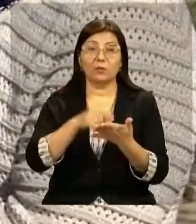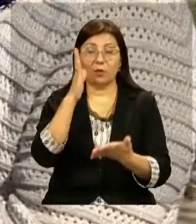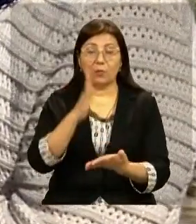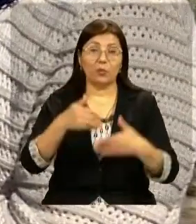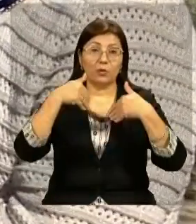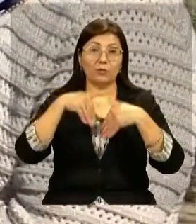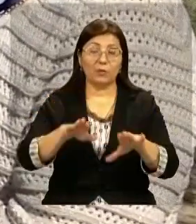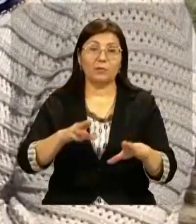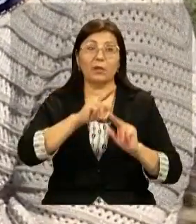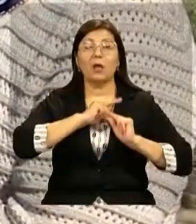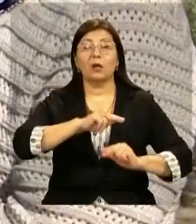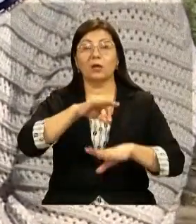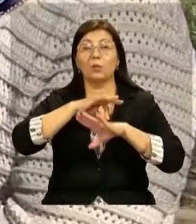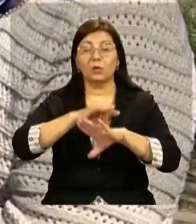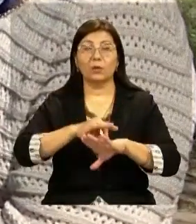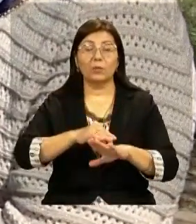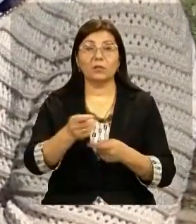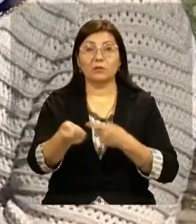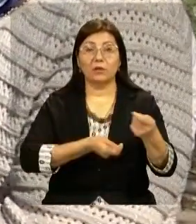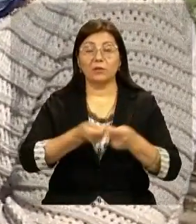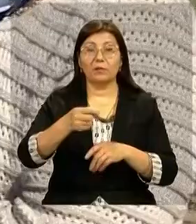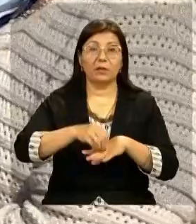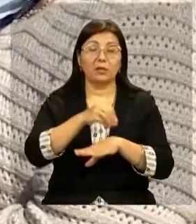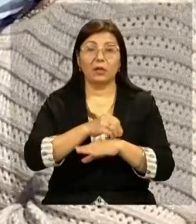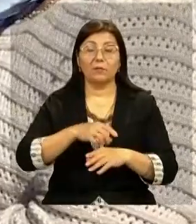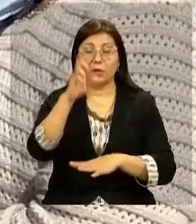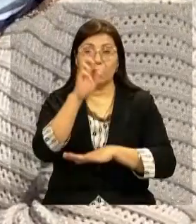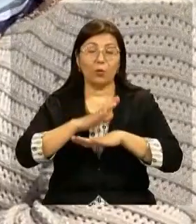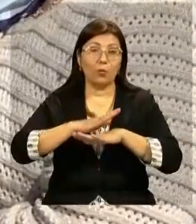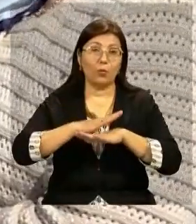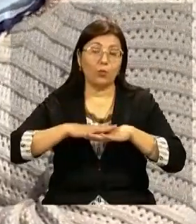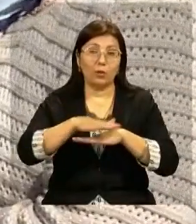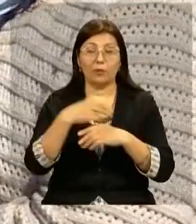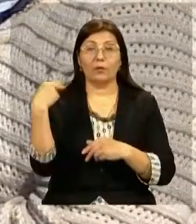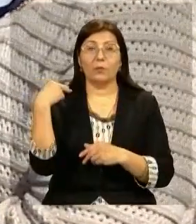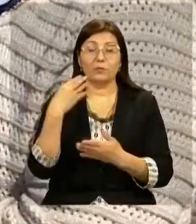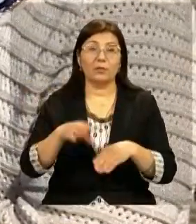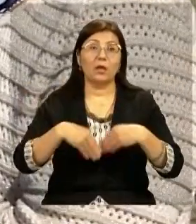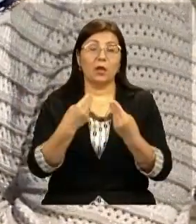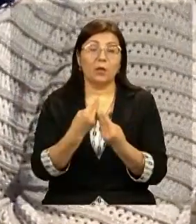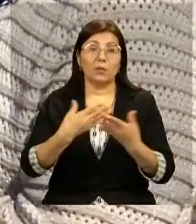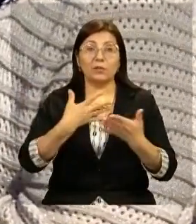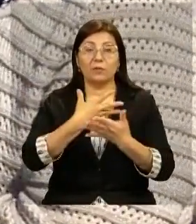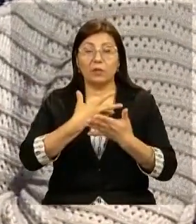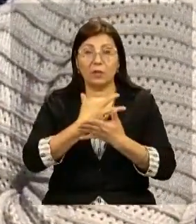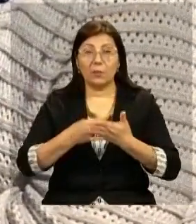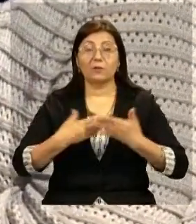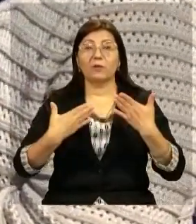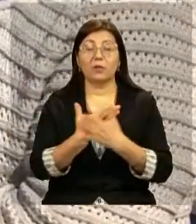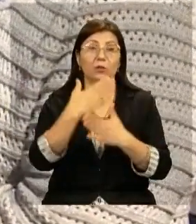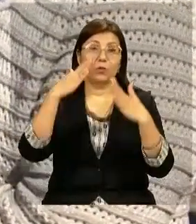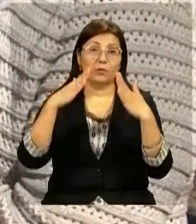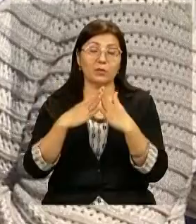не сомневаться. Работа проводится под чутким руководством главы государства. Выделяются единовременные выплаты, приобретается новое жилье взамен признанного